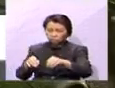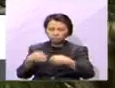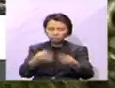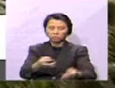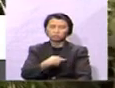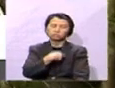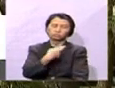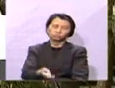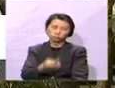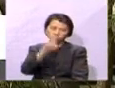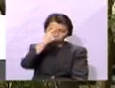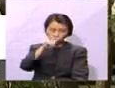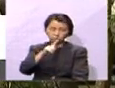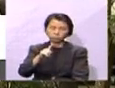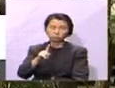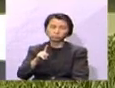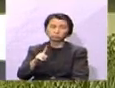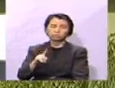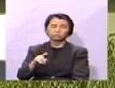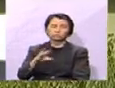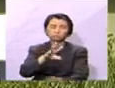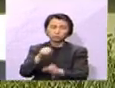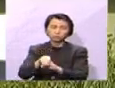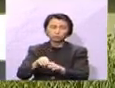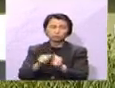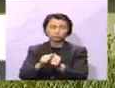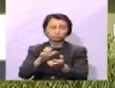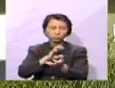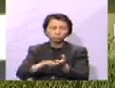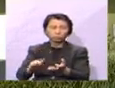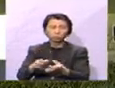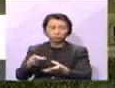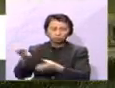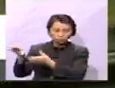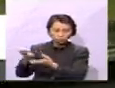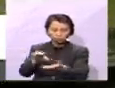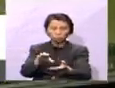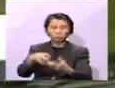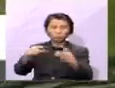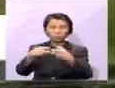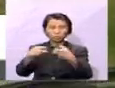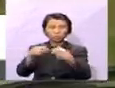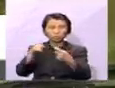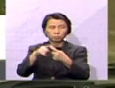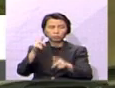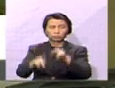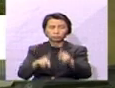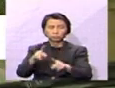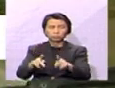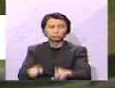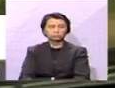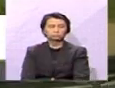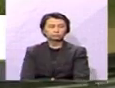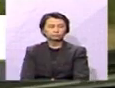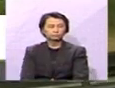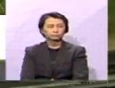kerugian kepada agensi terlibat malah turut menjejaskan penyaluran bekalan elektrik kepada pengguna